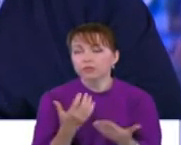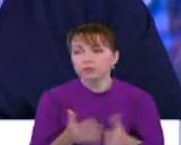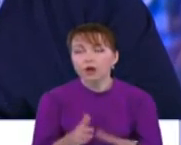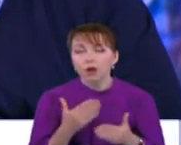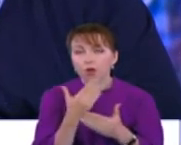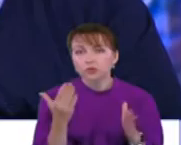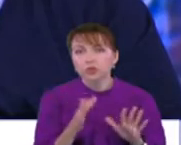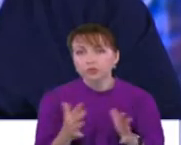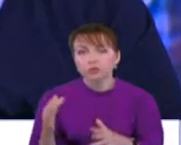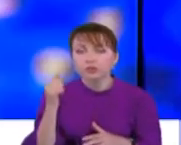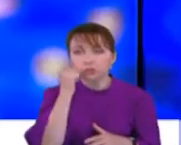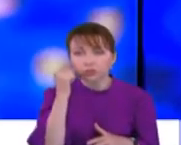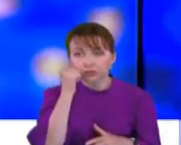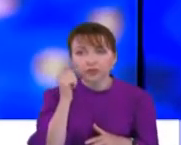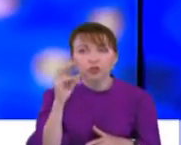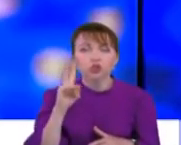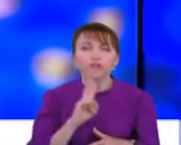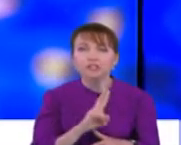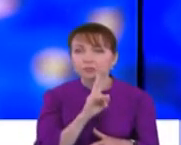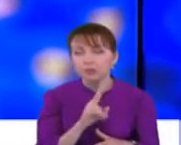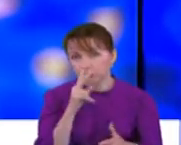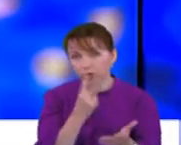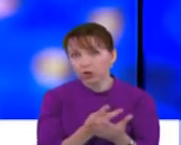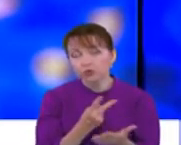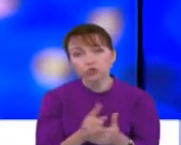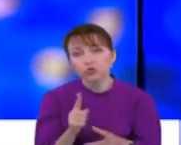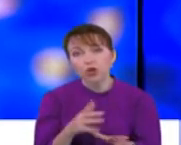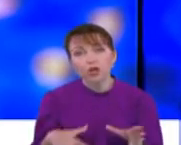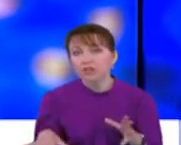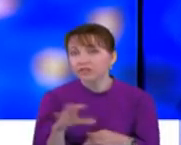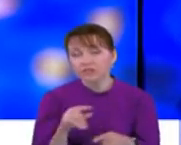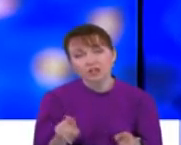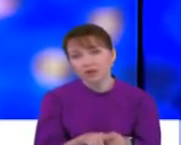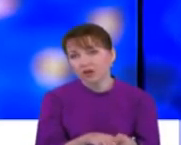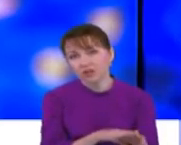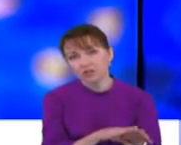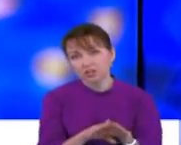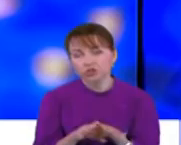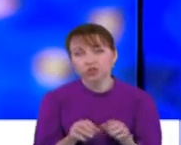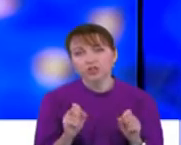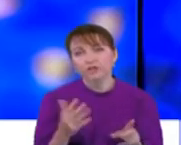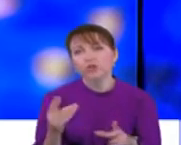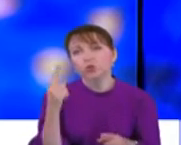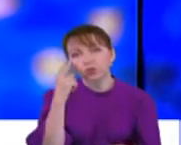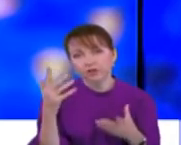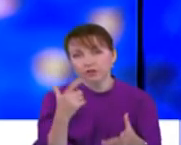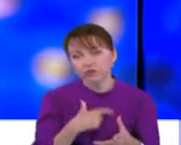які відбулися в Москві, в Новосибірську, показують, що не все так однозначно, як він уявляв.